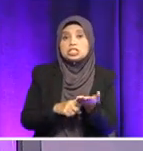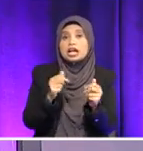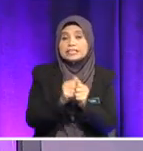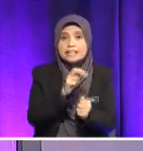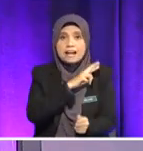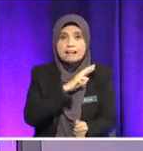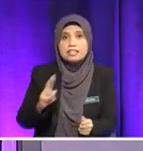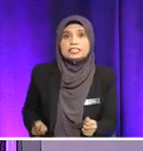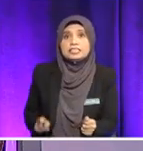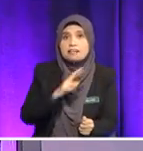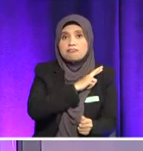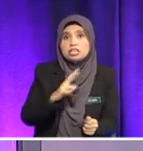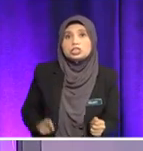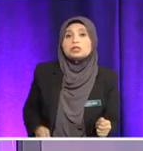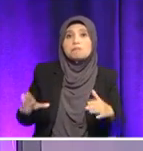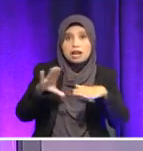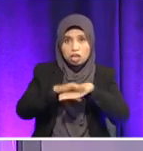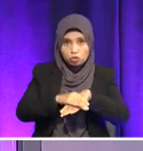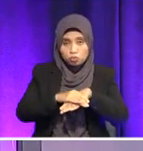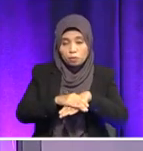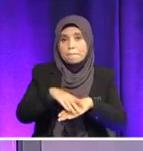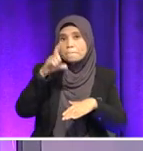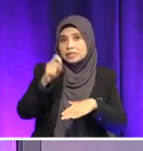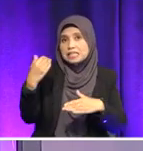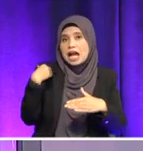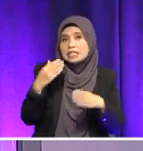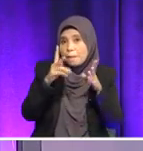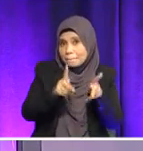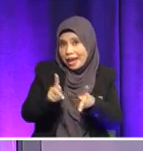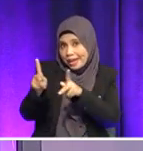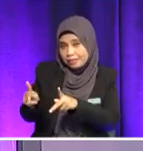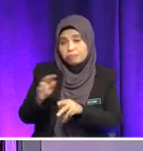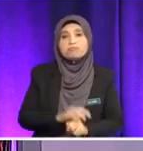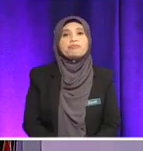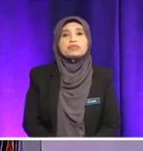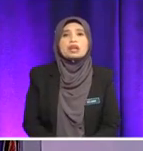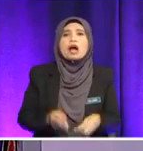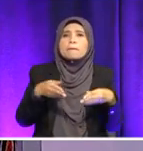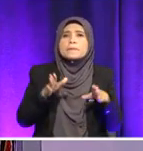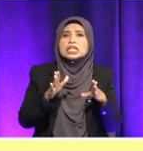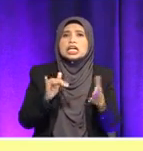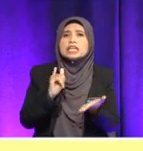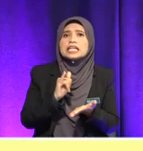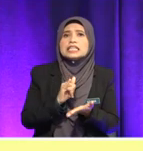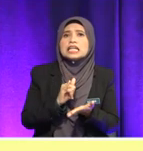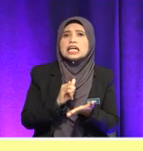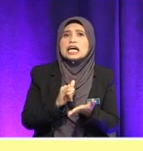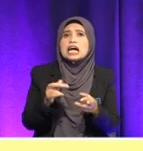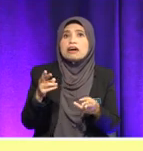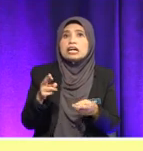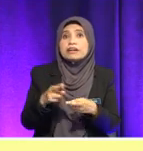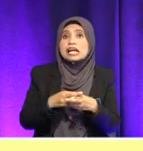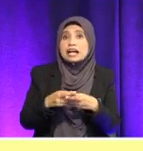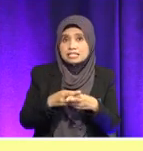menyusul strategi kita tidak berundai nih nak berunding Missi ada strateginya Oke jadi ini adalah perjalanan dia secara ringkasnya